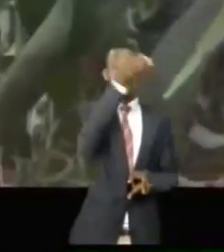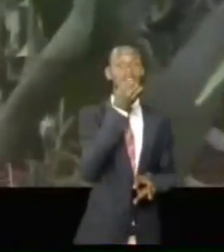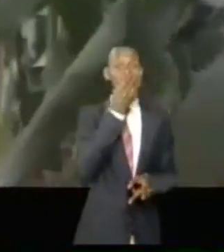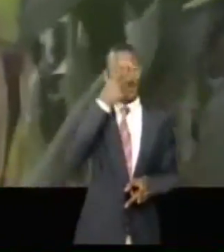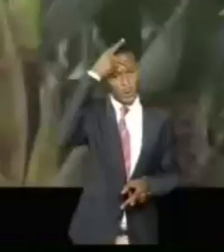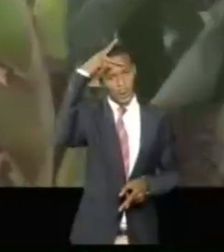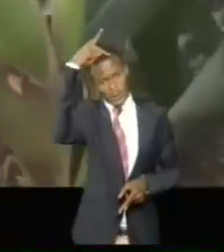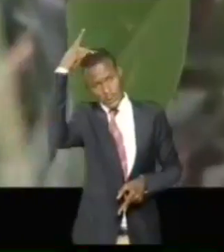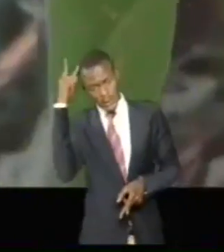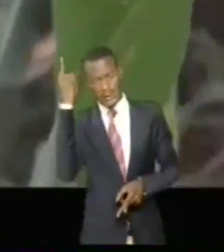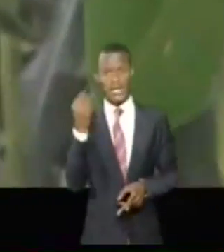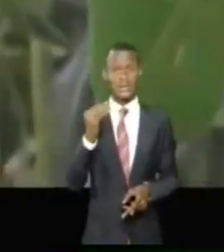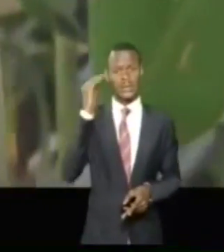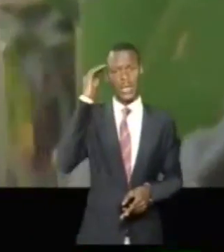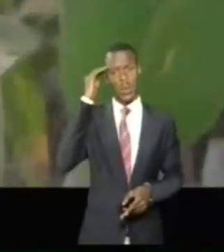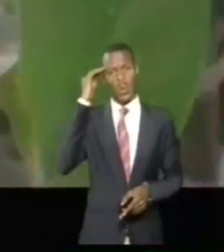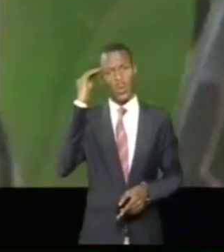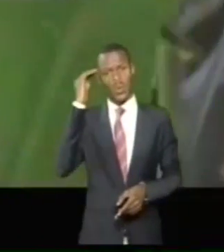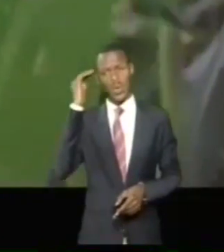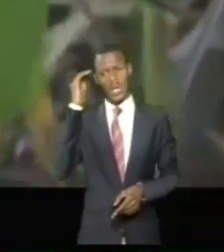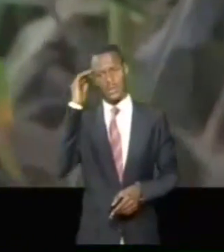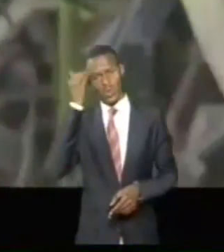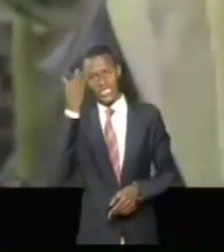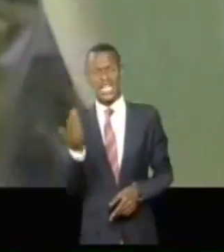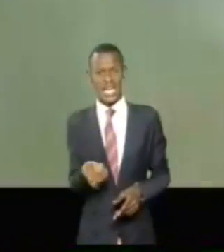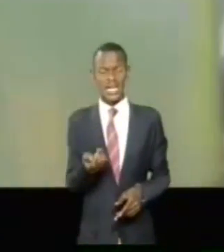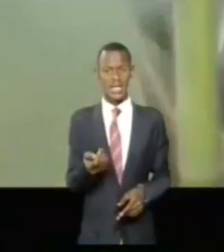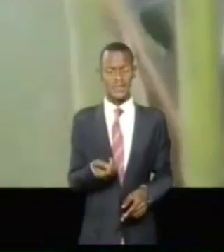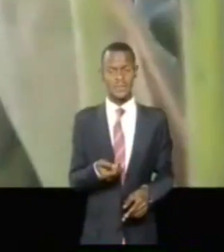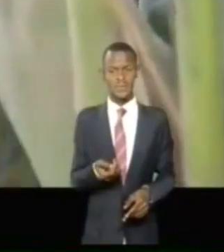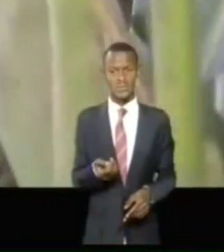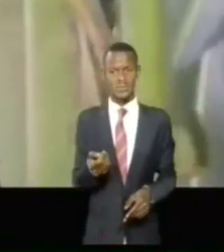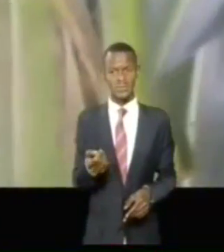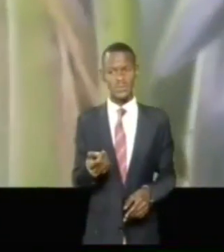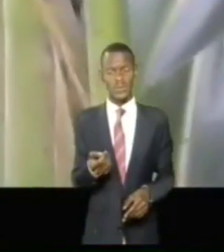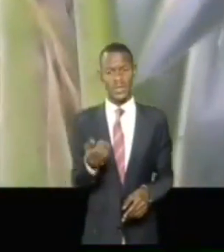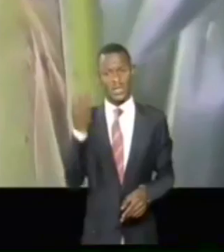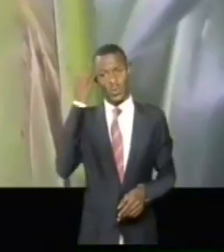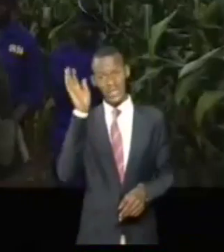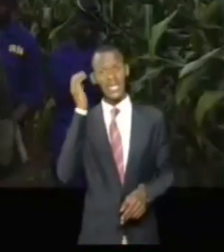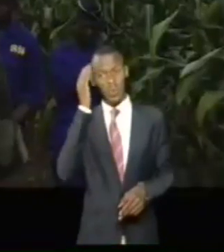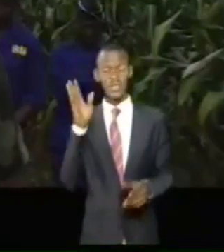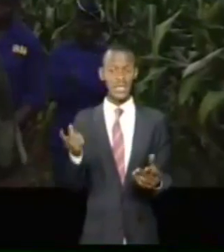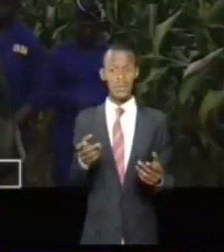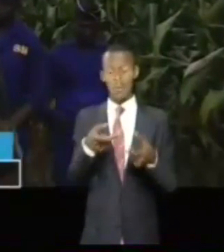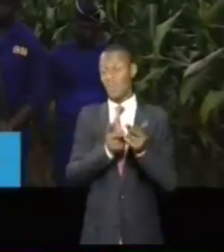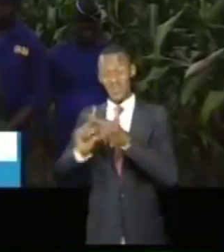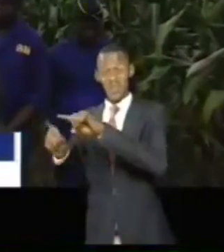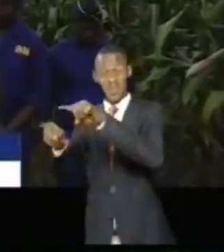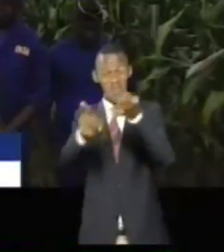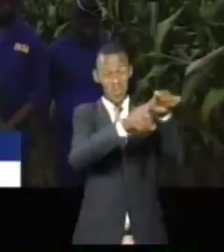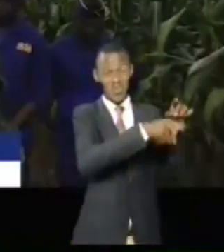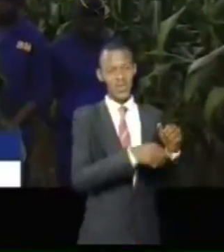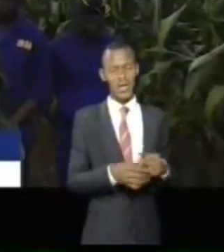à l'Équateur, partout. On ne va pas faire le maïs à l'Équateur. À l'Équateur, nous allons privilégier beaucoup plus, par exemple, le riz. Nous avons un centre en